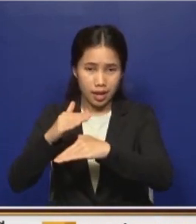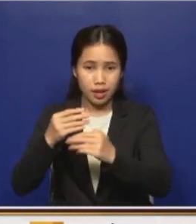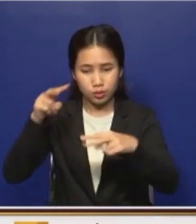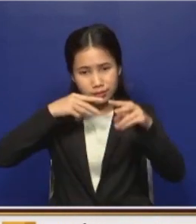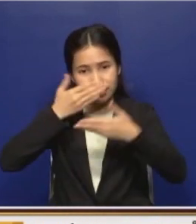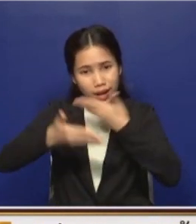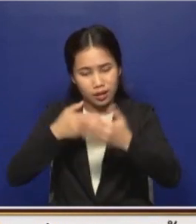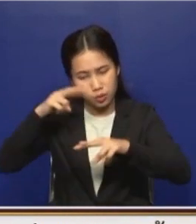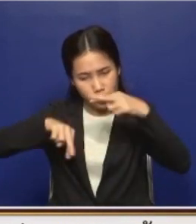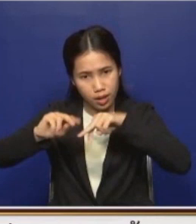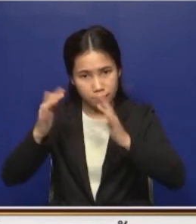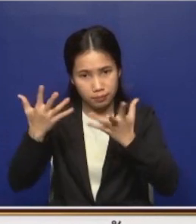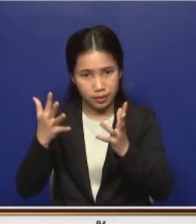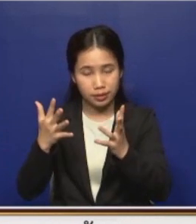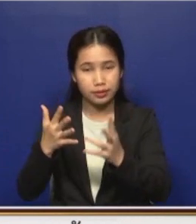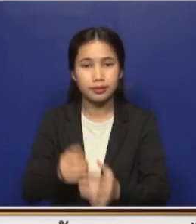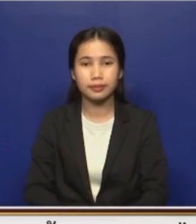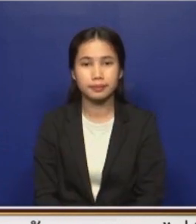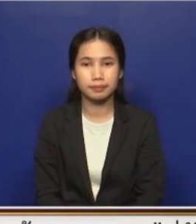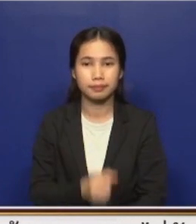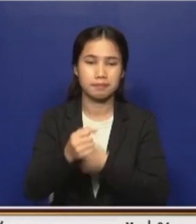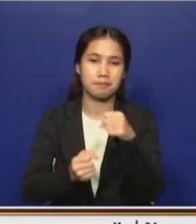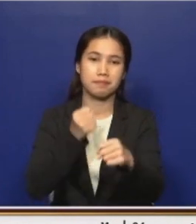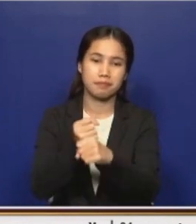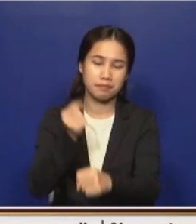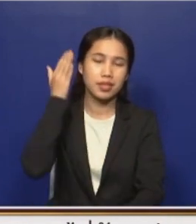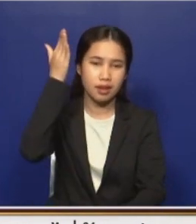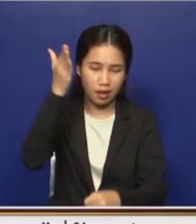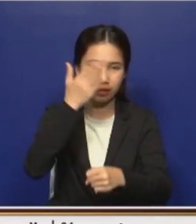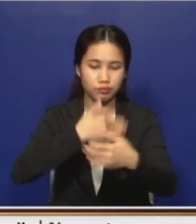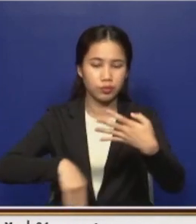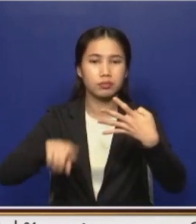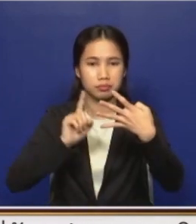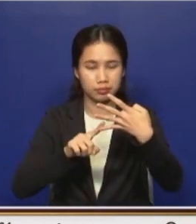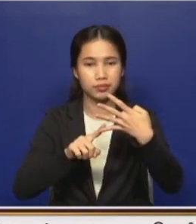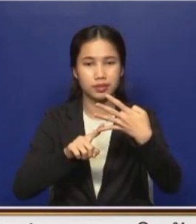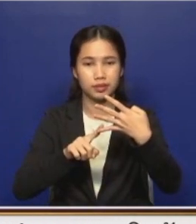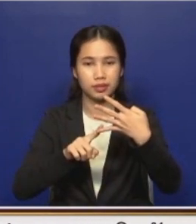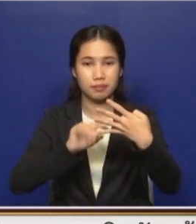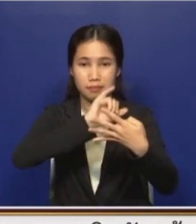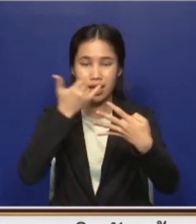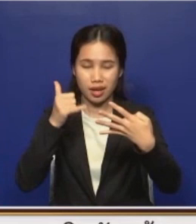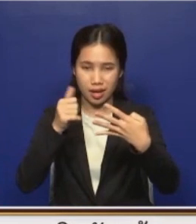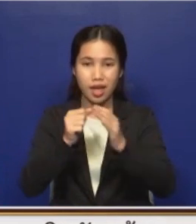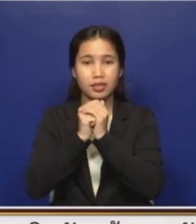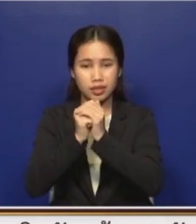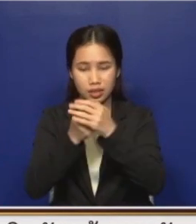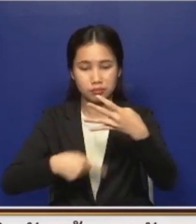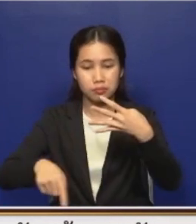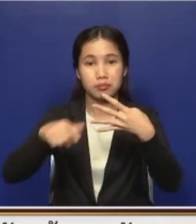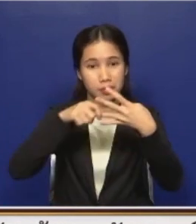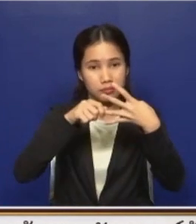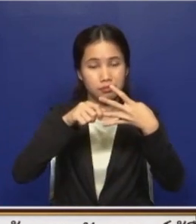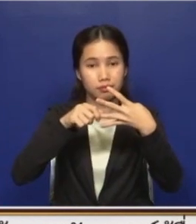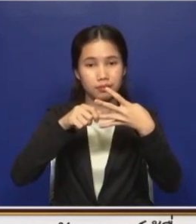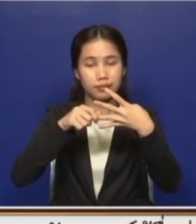านกว่าตันน่ะแล้วแต่ก่อนมัน10กว่าล้านตันแปลว่าอะไรเหรอ1ฮะน้ำไม่มีเหรอข้าว